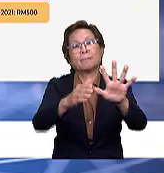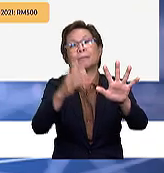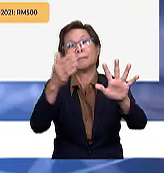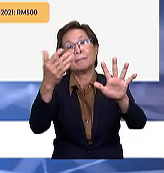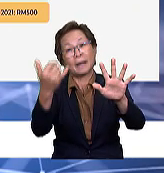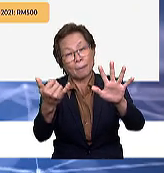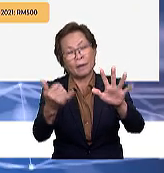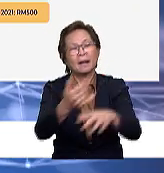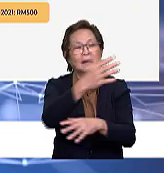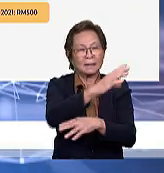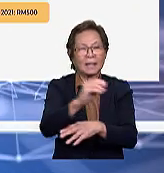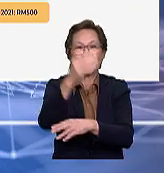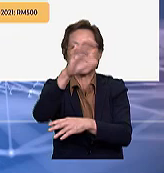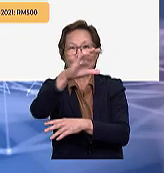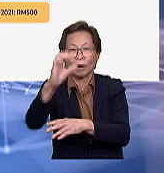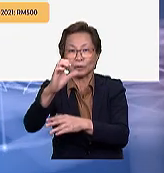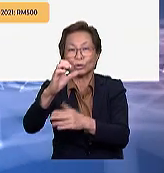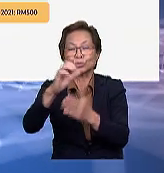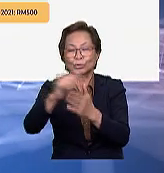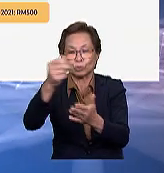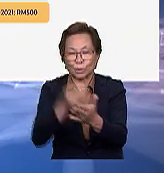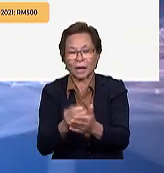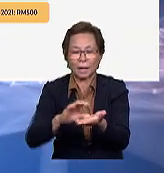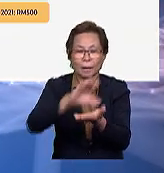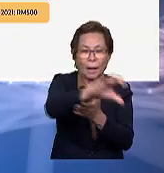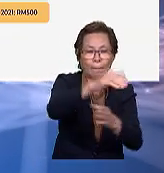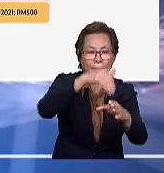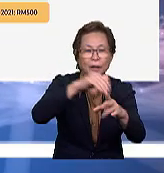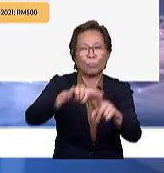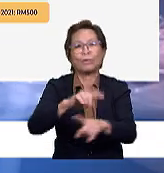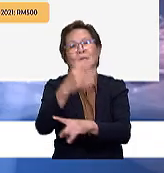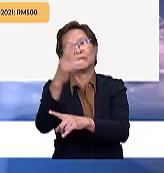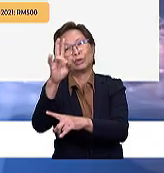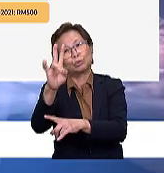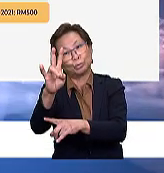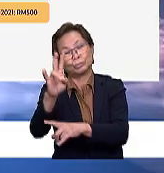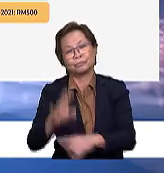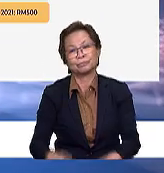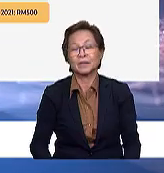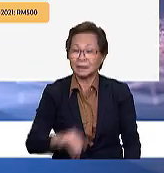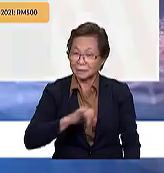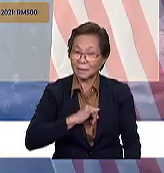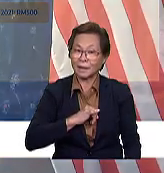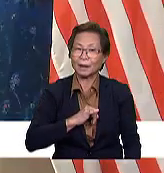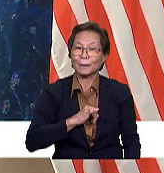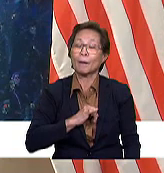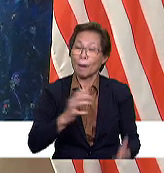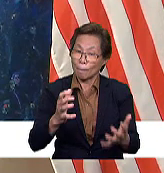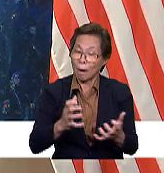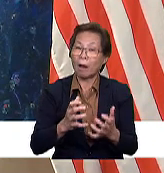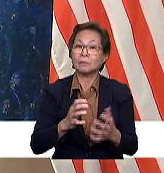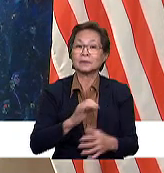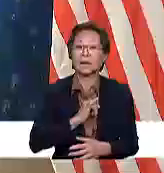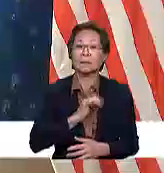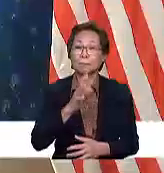500 Ringgit lagi akan disalurkan pada bulan julai Hai Bisa juga ingin tegaskan